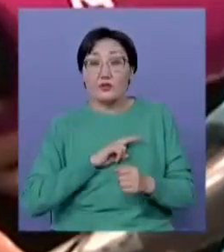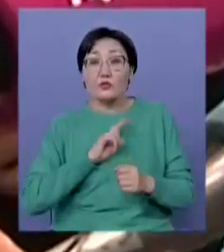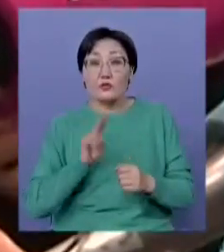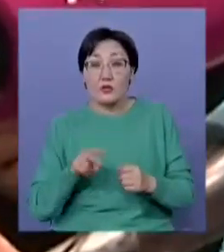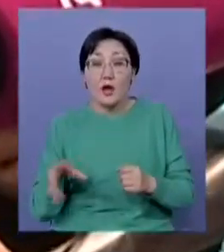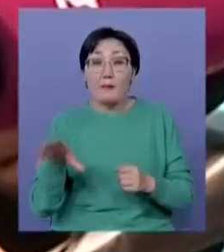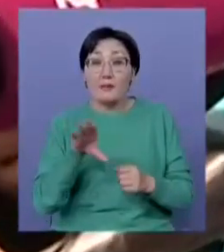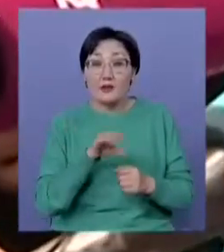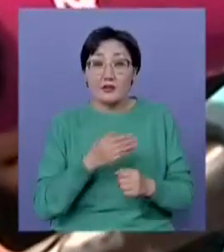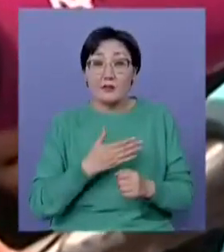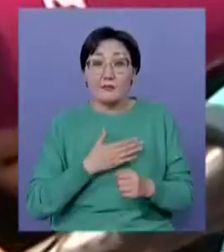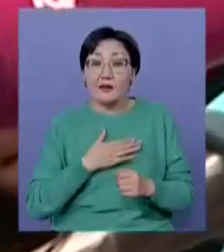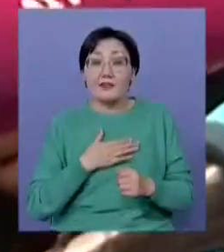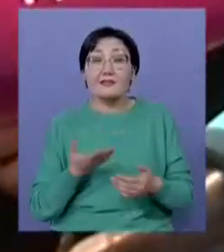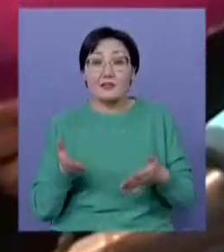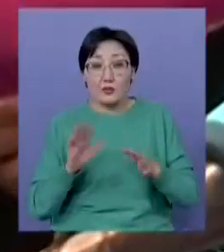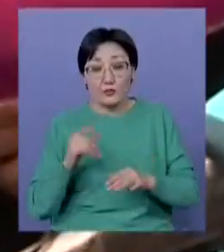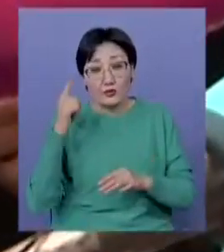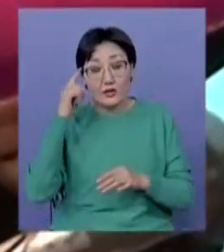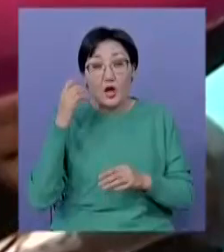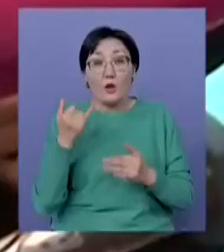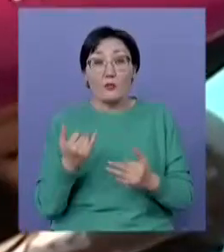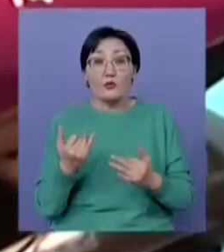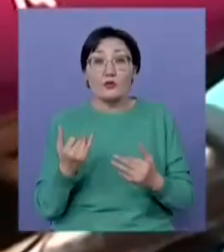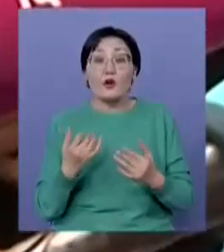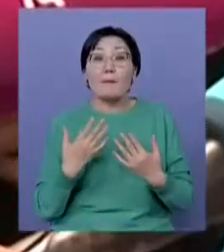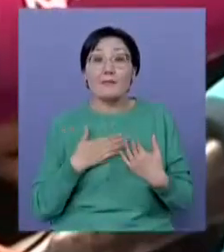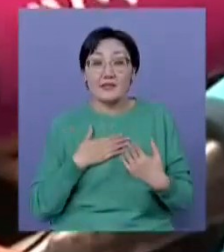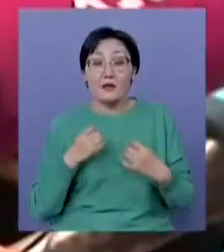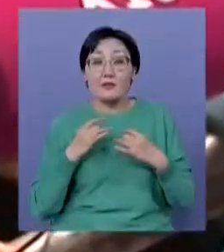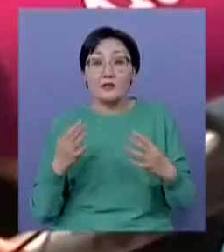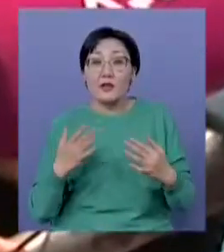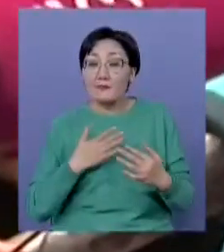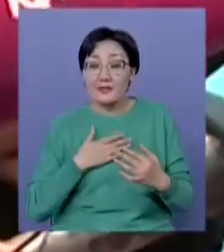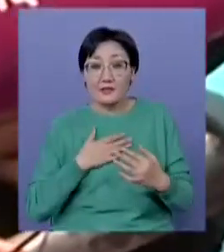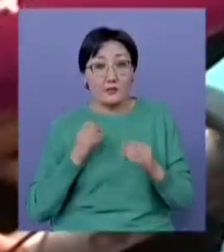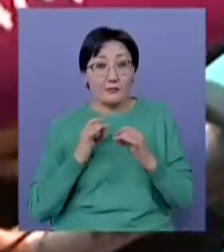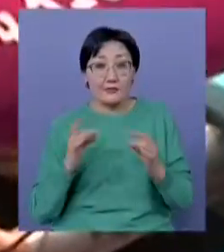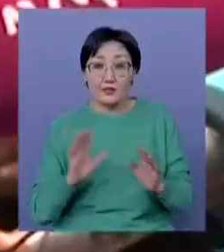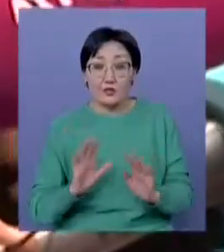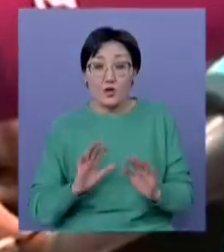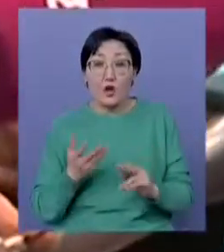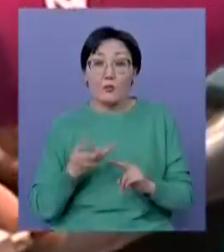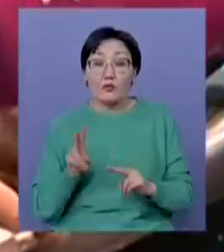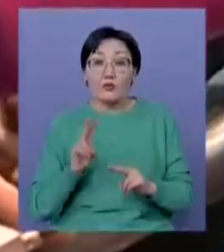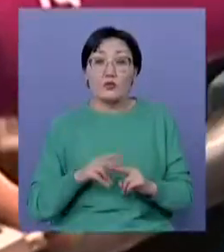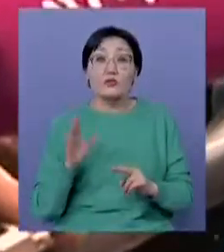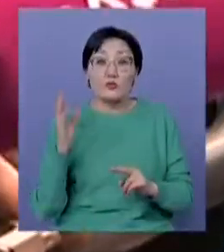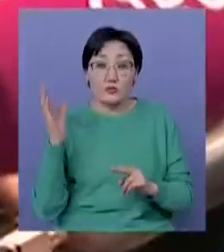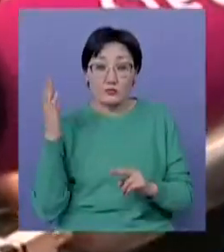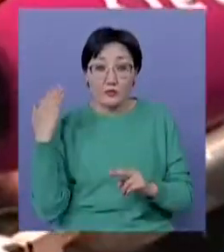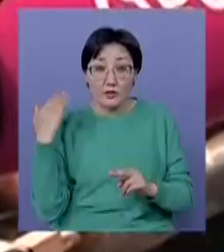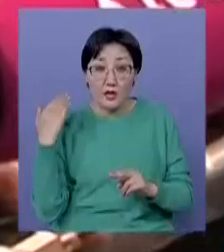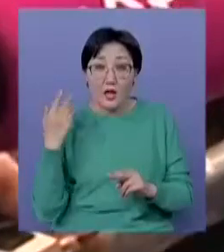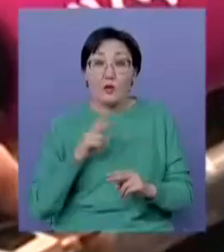соның барлығын маған артып кетті деп санаймын. Бүгінгі менің кешім тек қана менің кешім емес, бүгін ол сол